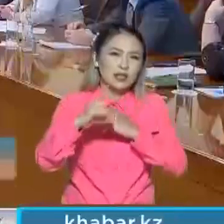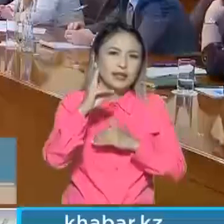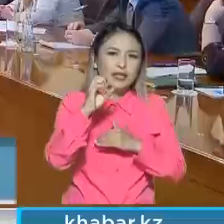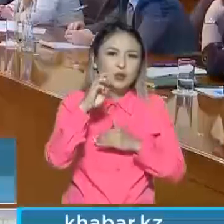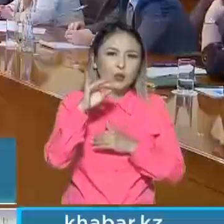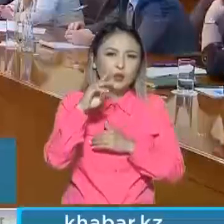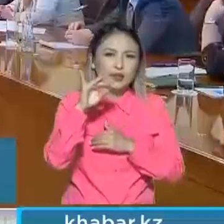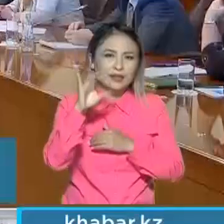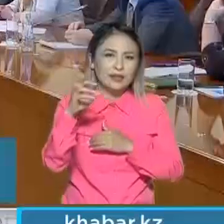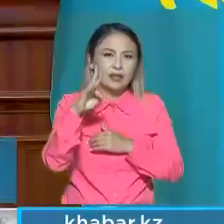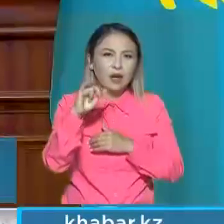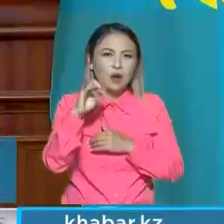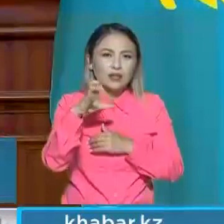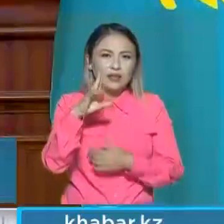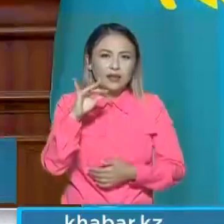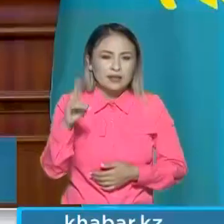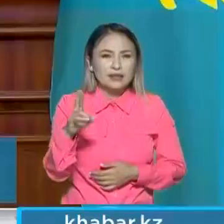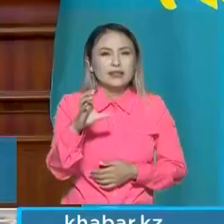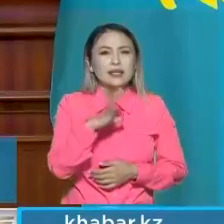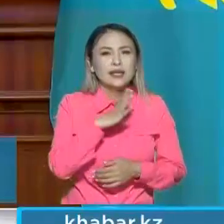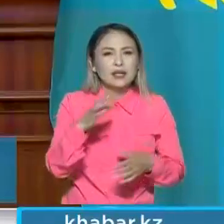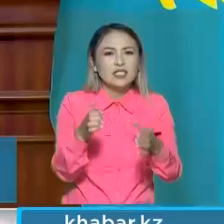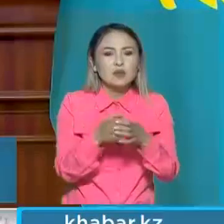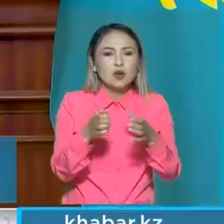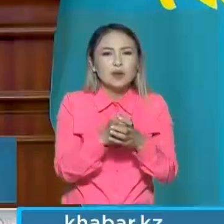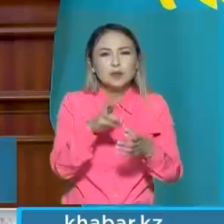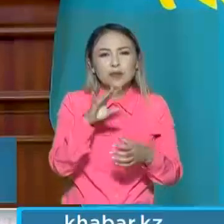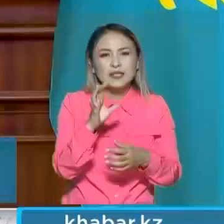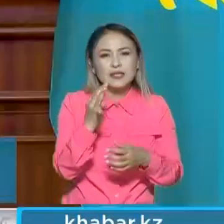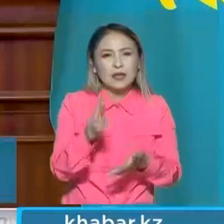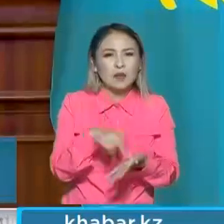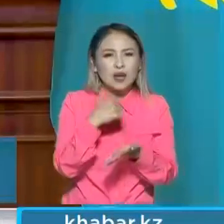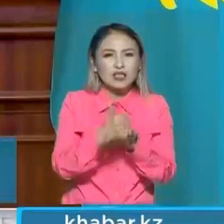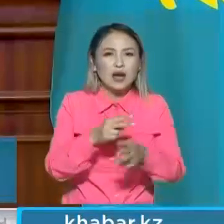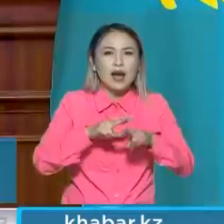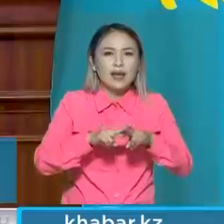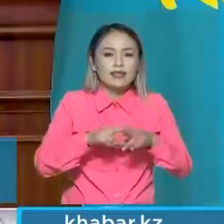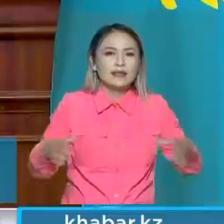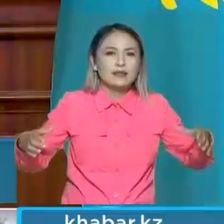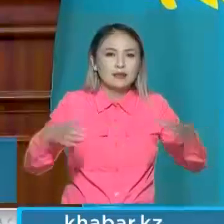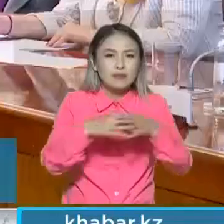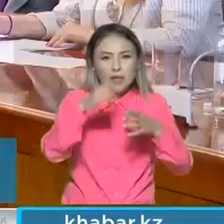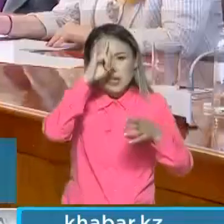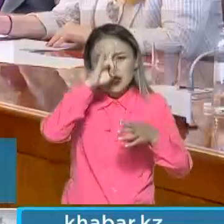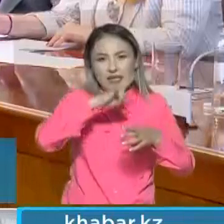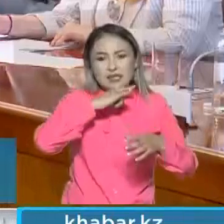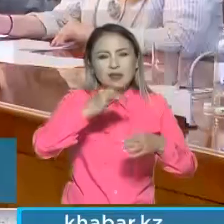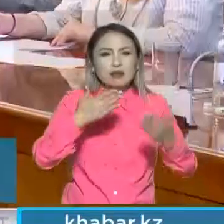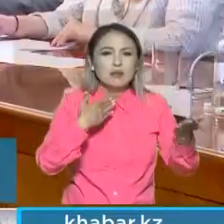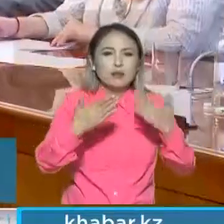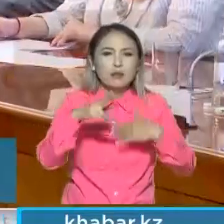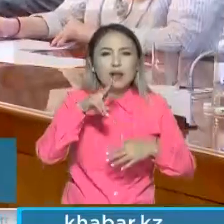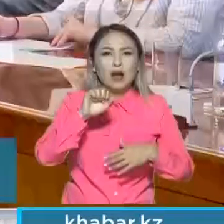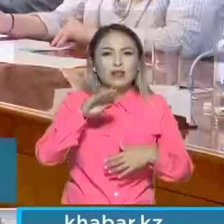елшісі Кестутис Янкаускас пен Еуроодақ елдері дипломатиялық миссияларының басшылары Астанада бас қосты. Қазақстан Еуроодақ